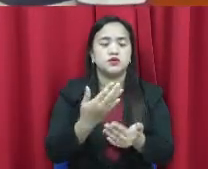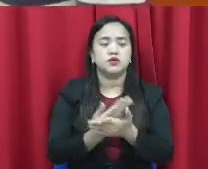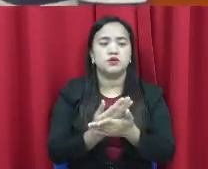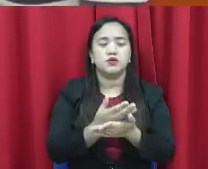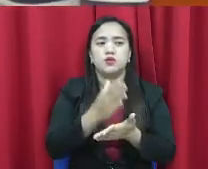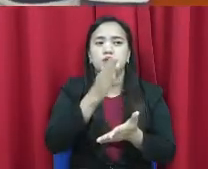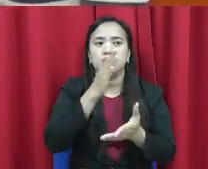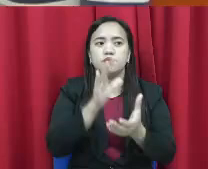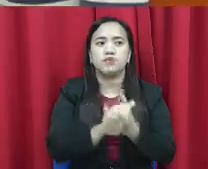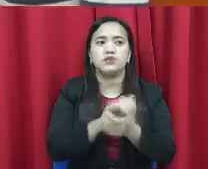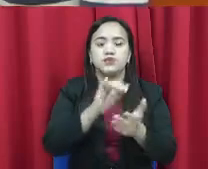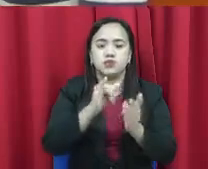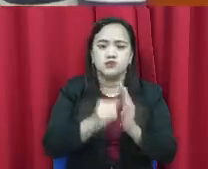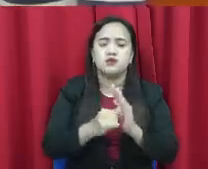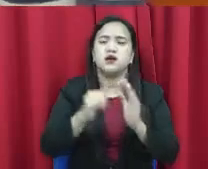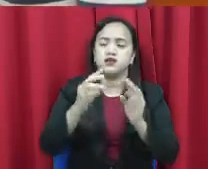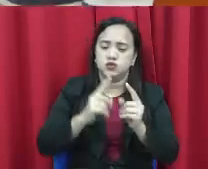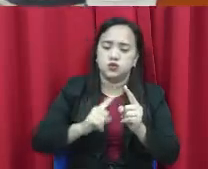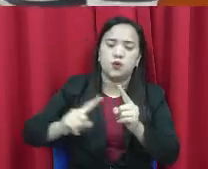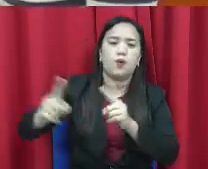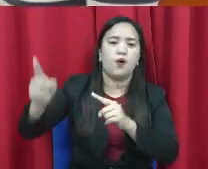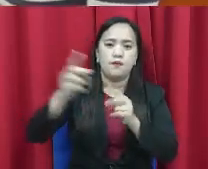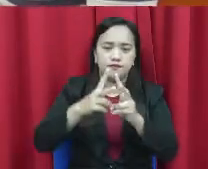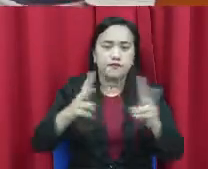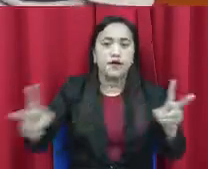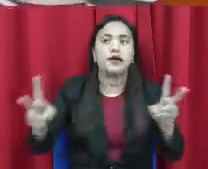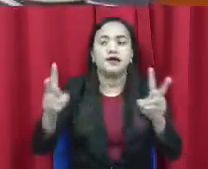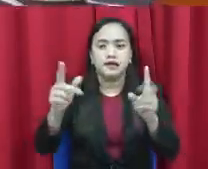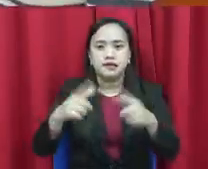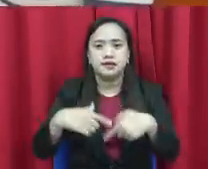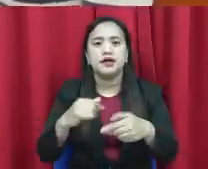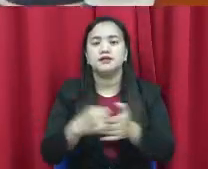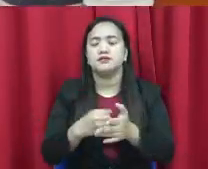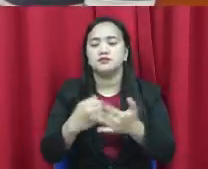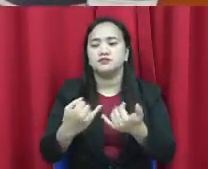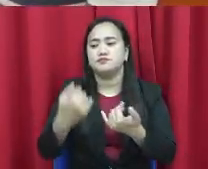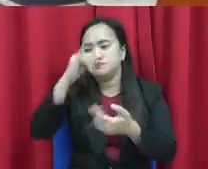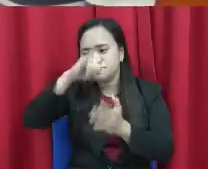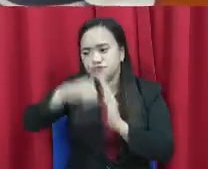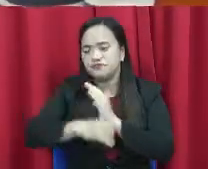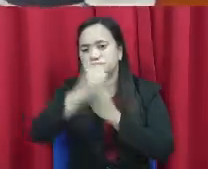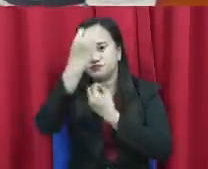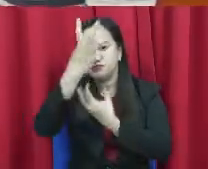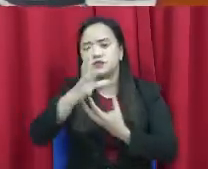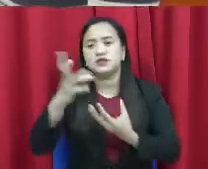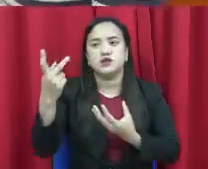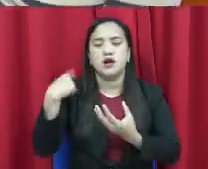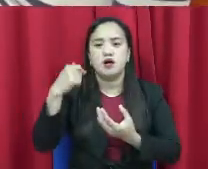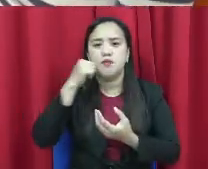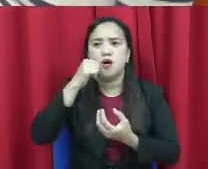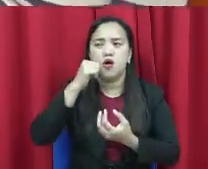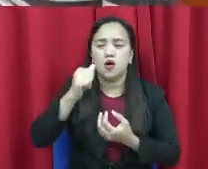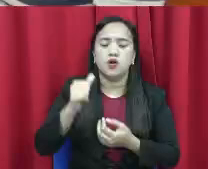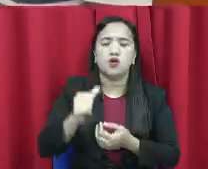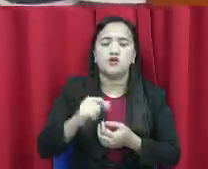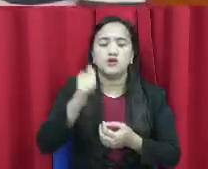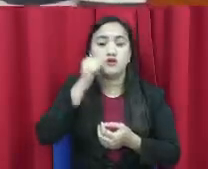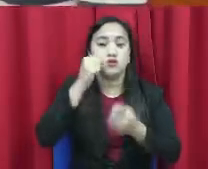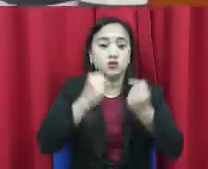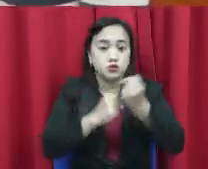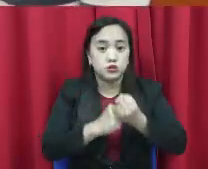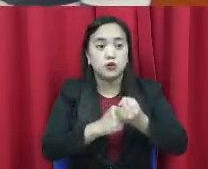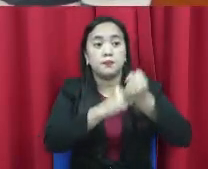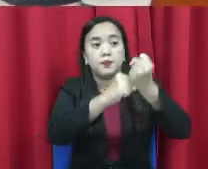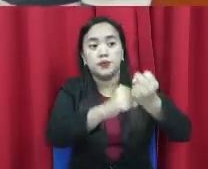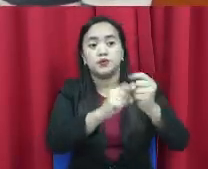eh smooth yung pagsunod po natin sa kanila and talagang kumbaga hindi lang sunod e May cheering squad pa tayo Oo andyan pa yung mga